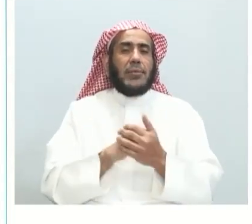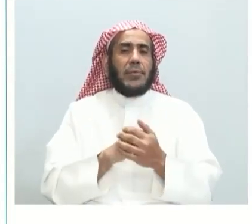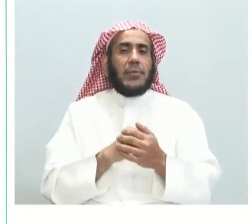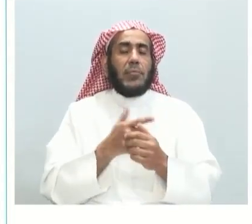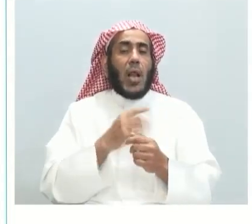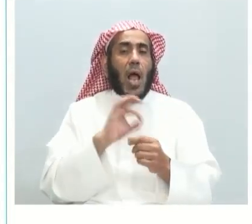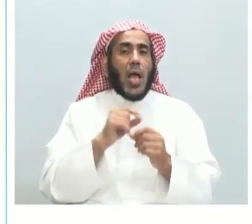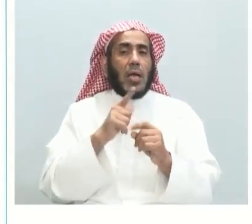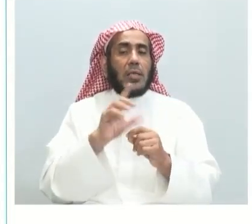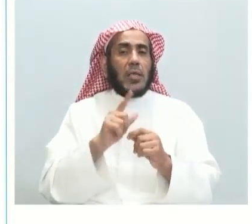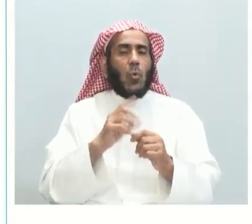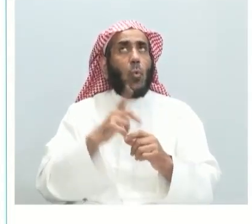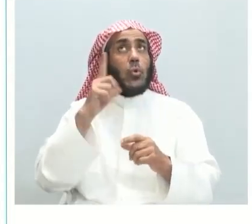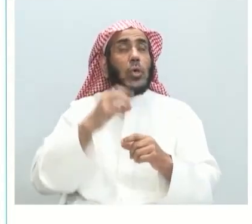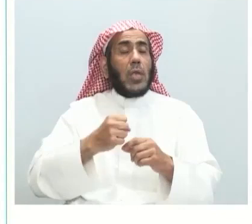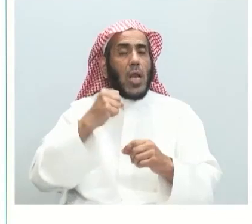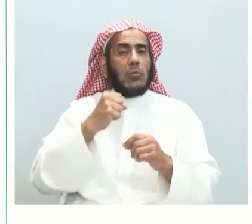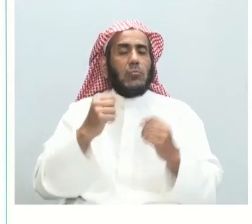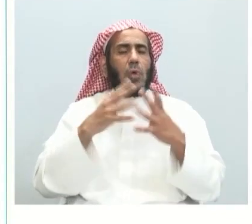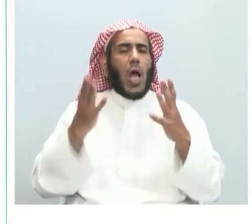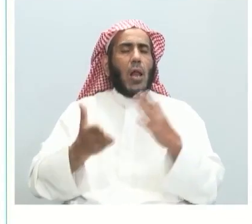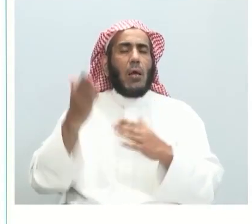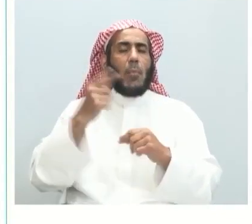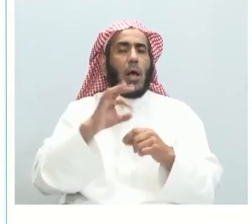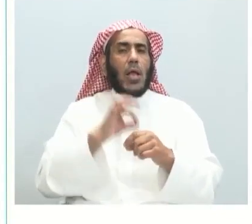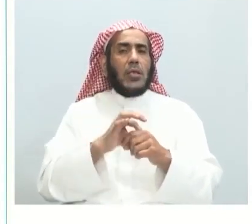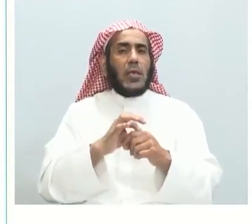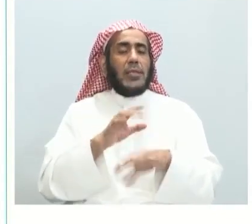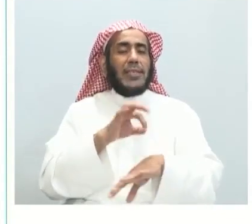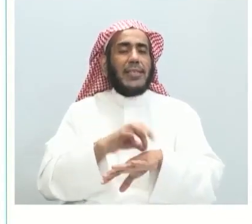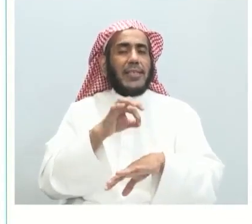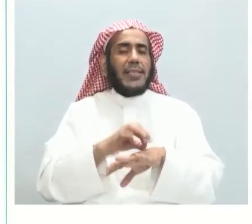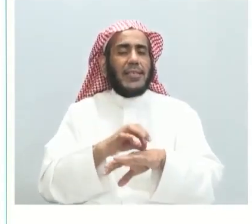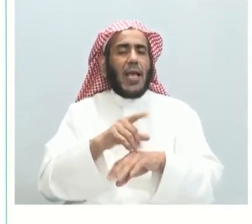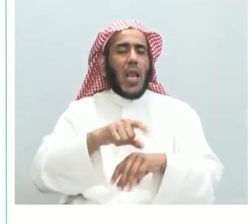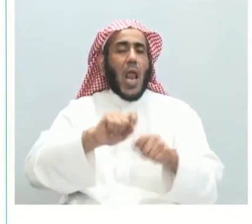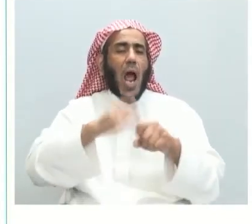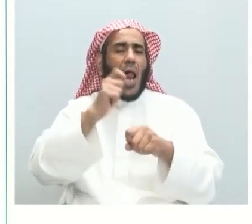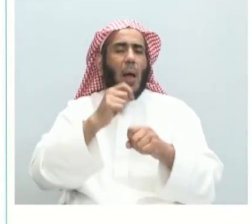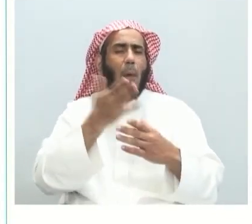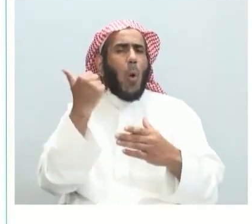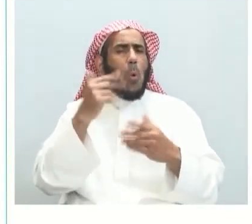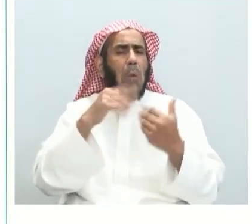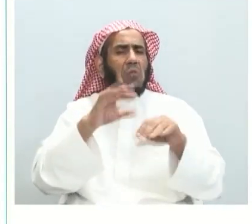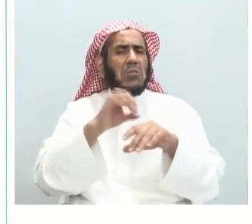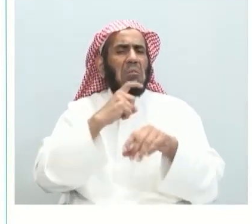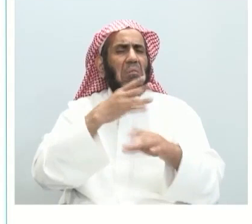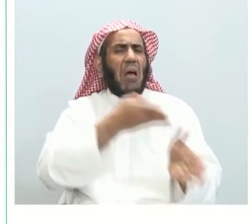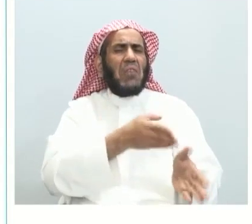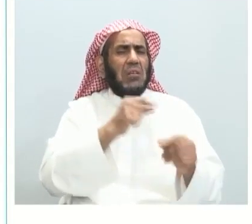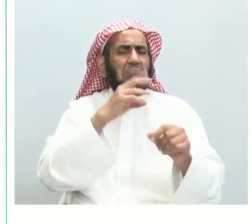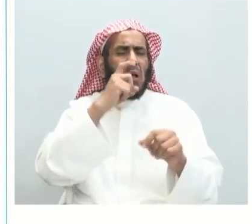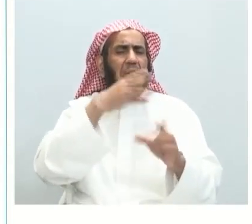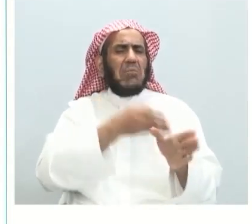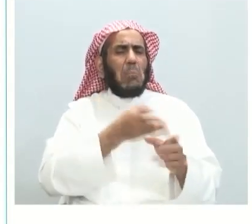الايات الكريمات قدره الله تعالى على ايجاد الانسان من العدم فالله تعالى خلقنا من العدم